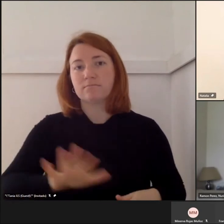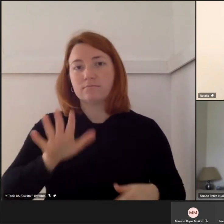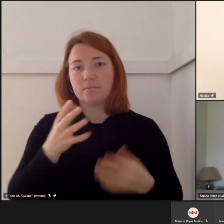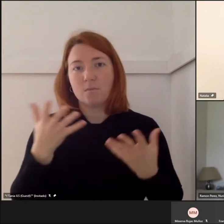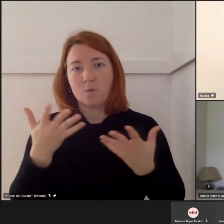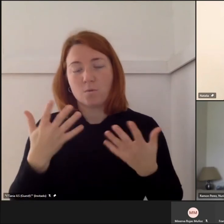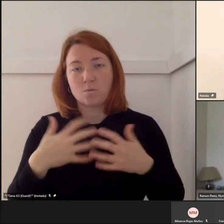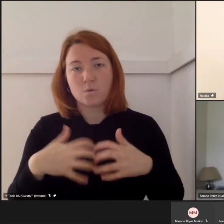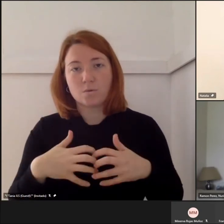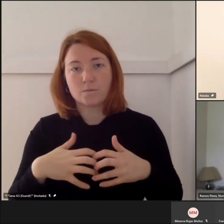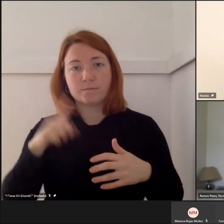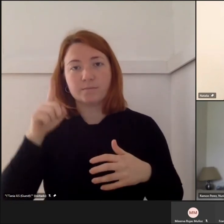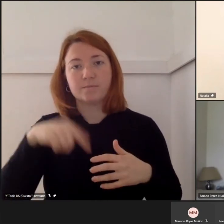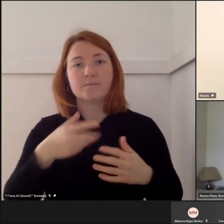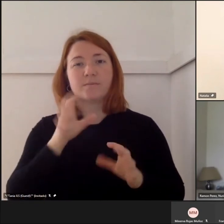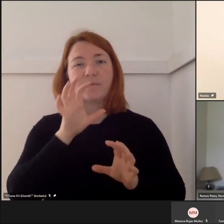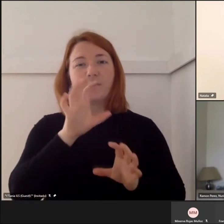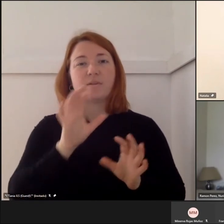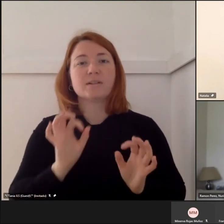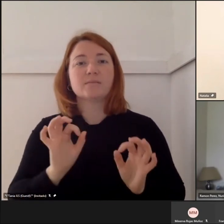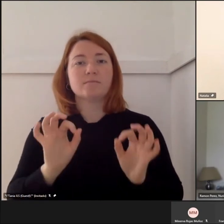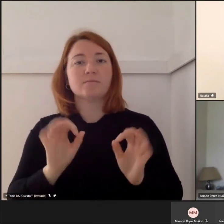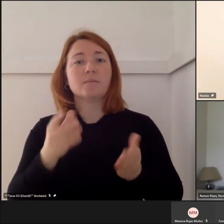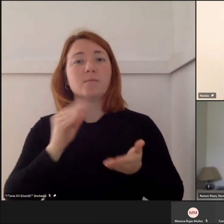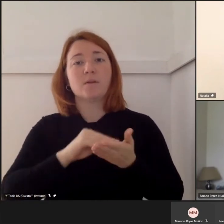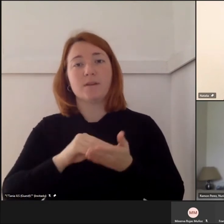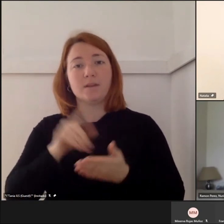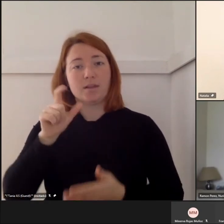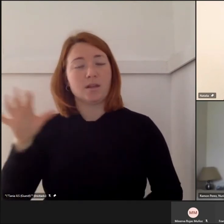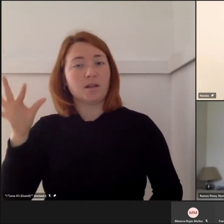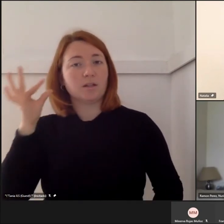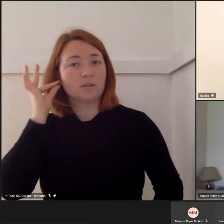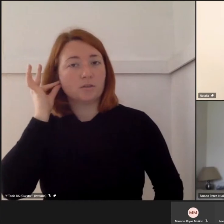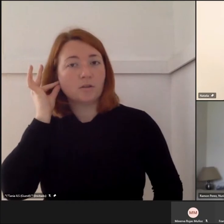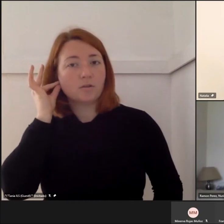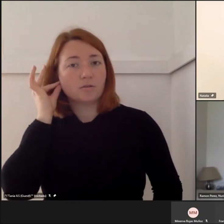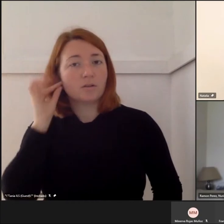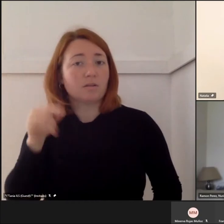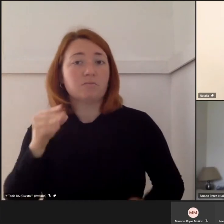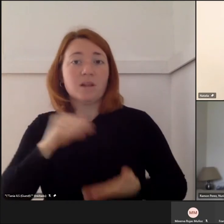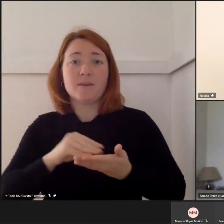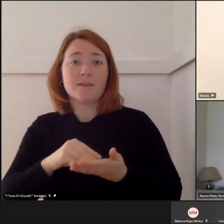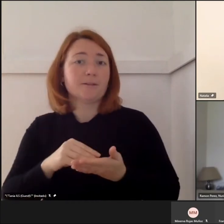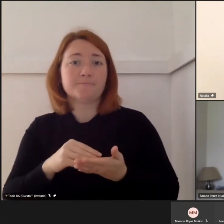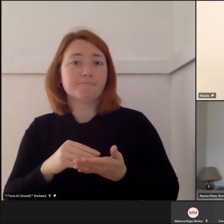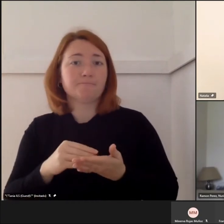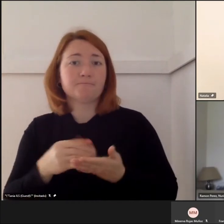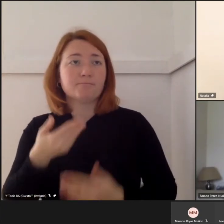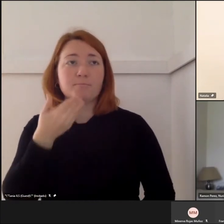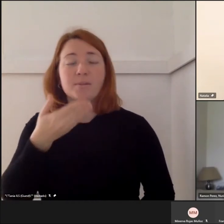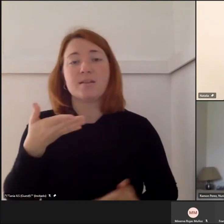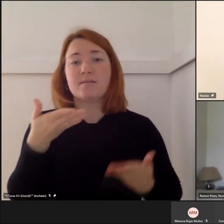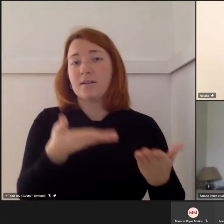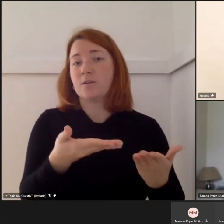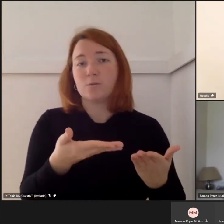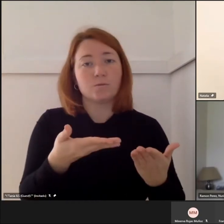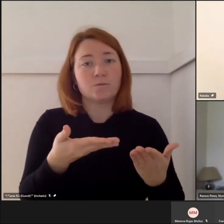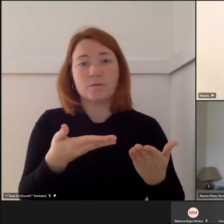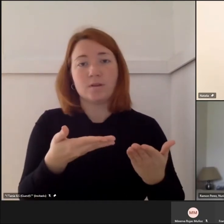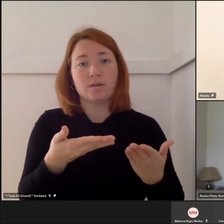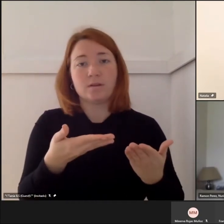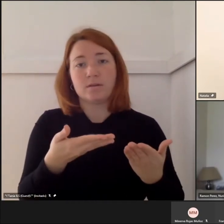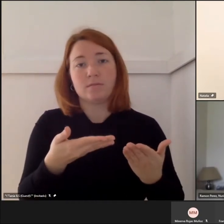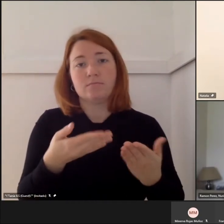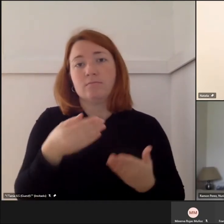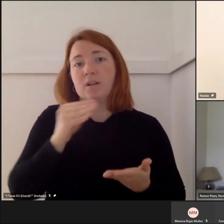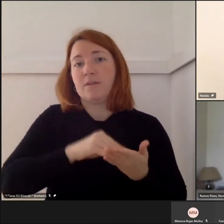violència més explícita, no? Perquè de vegades les dones tampoc acudeixen al recurs manifestant d'entrada una situació de violència, sinó